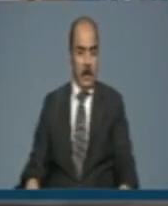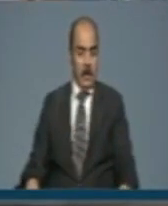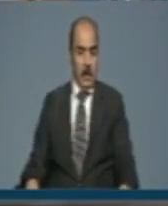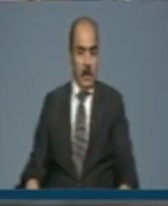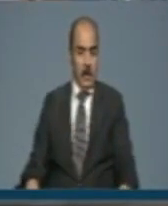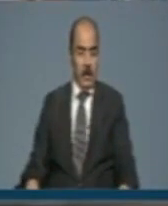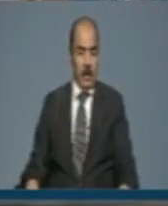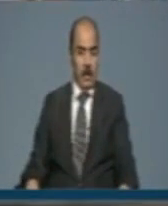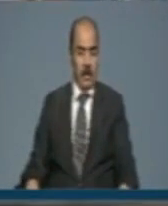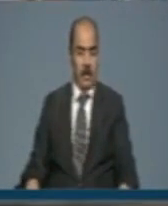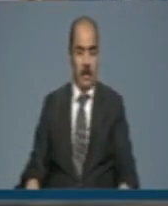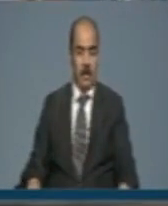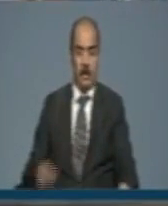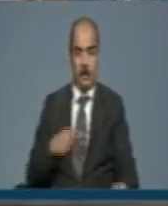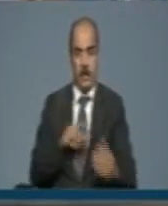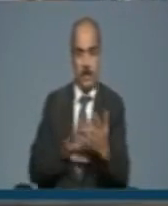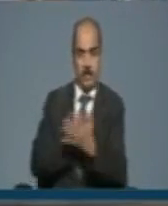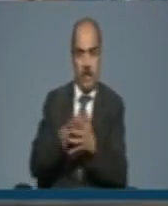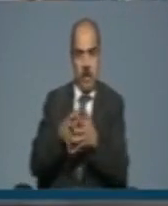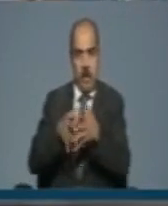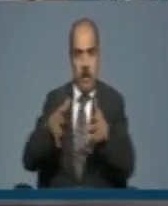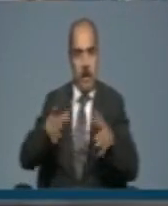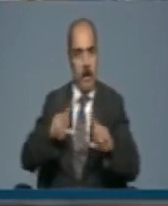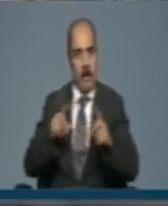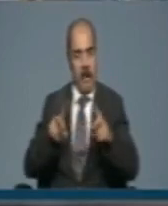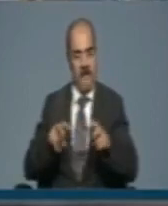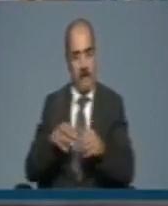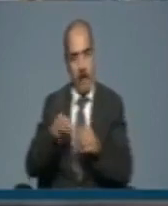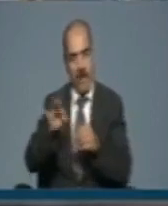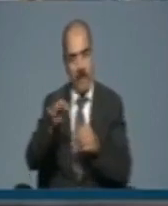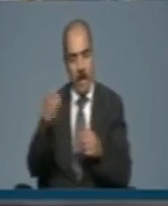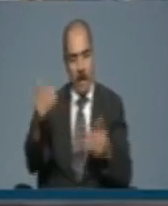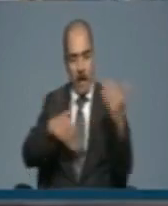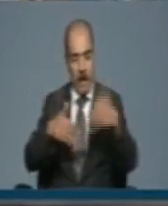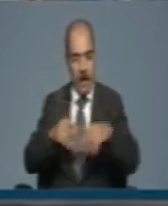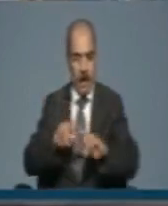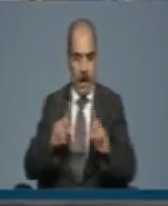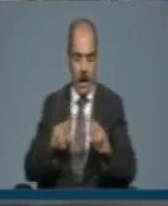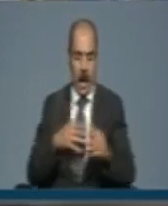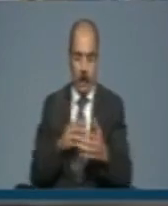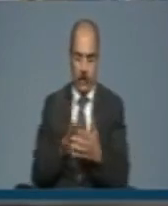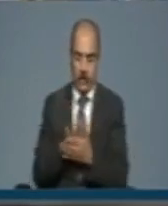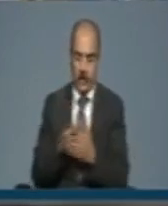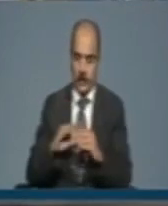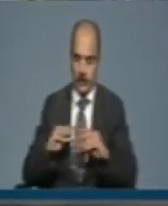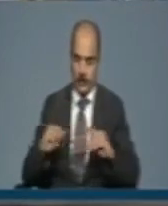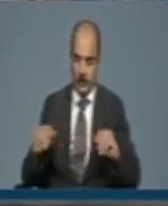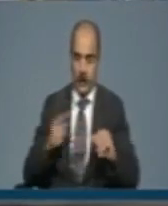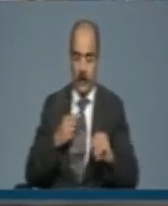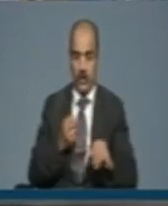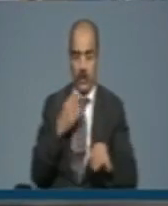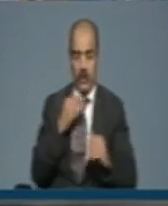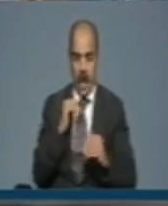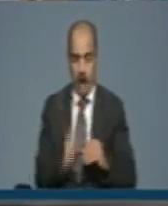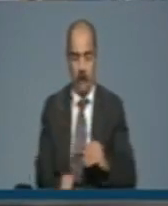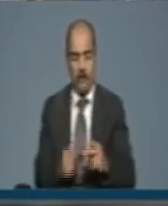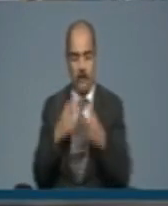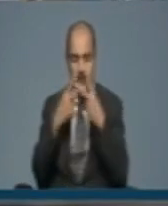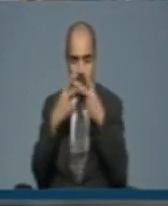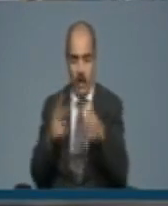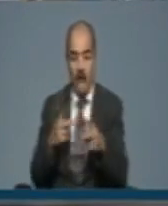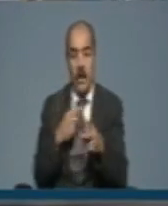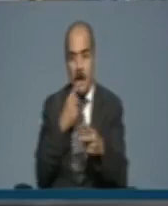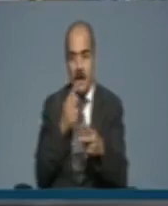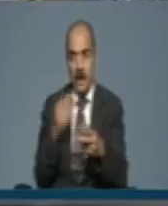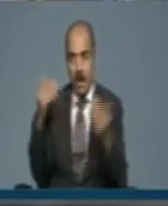لا يتم تصعيد هذا الموقف ويشمل بعض الأطراف الأخرى الإقليمية كما قلنا صباحا. وفي هذا الصدد فإن